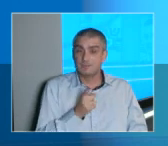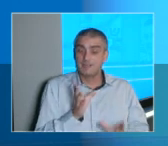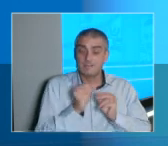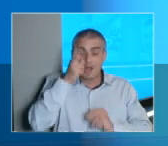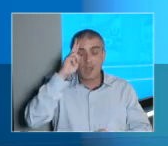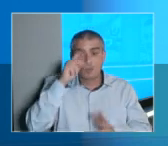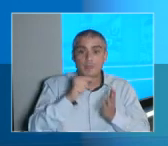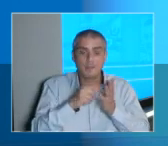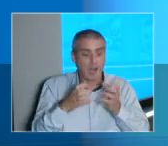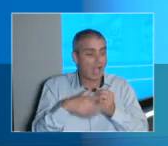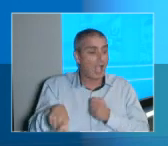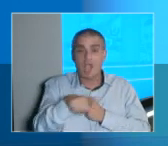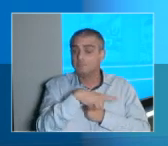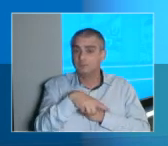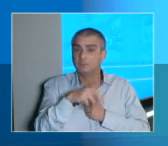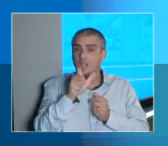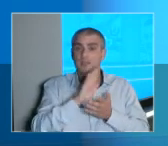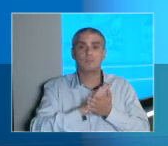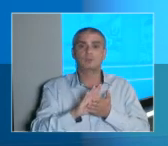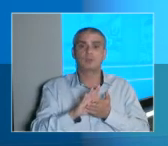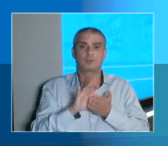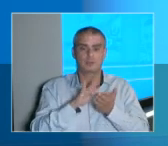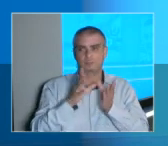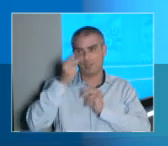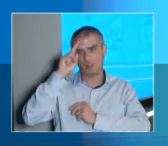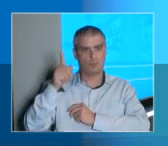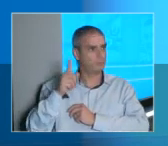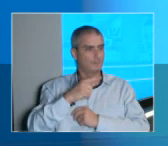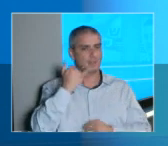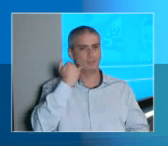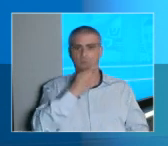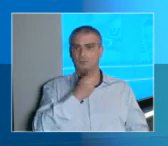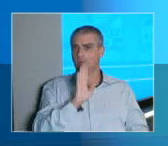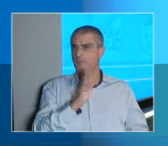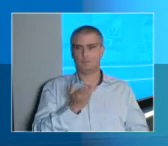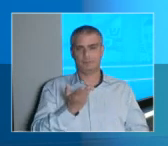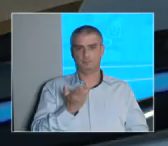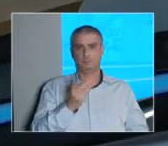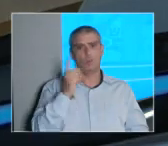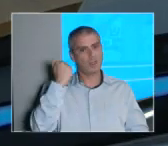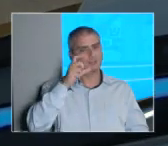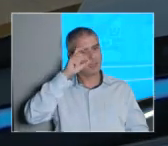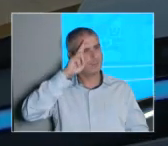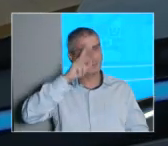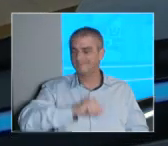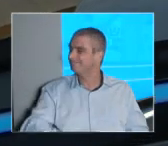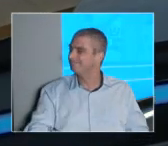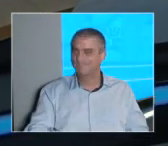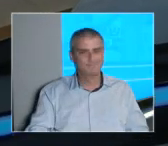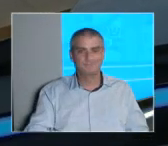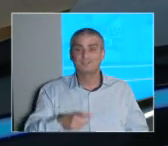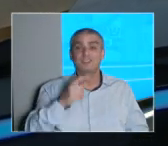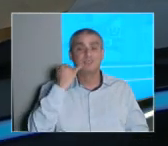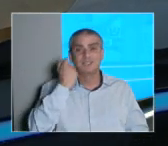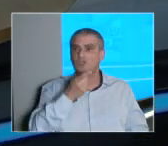עם הליכוד, כי העמך, האדם הפשוט... אבל לא הייתה הרצה אז לשמיר כמו שיש היום לנתניהו. אולי זה היה אצל בגין. לא, כלפי שמיר